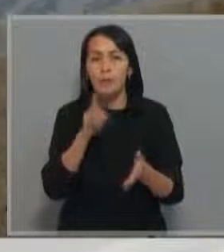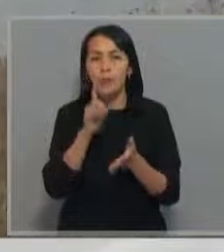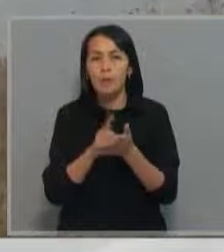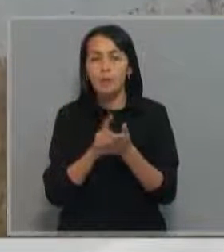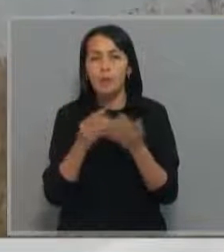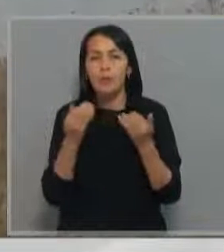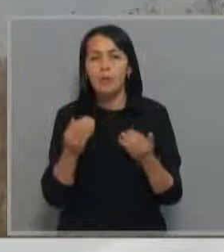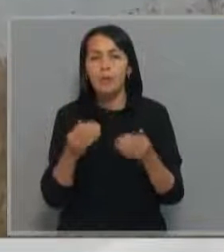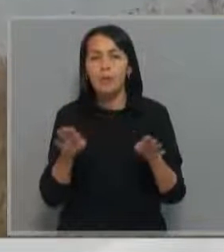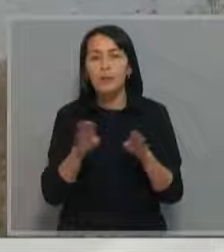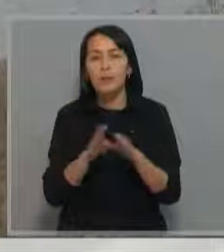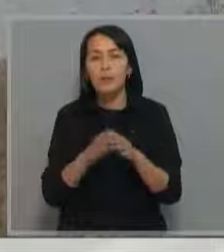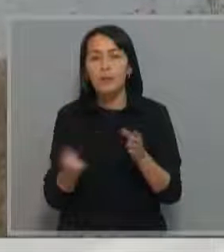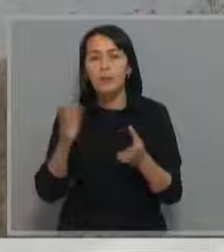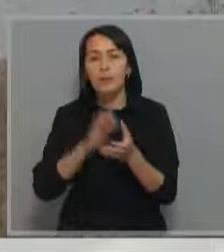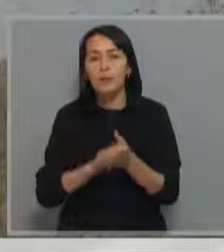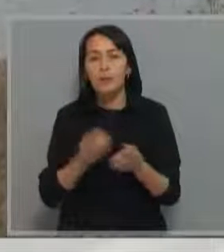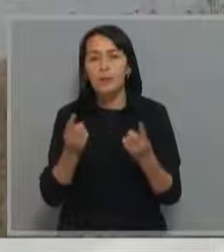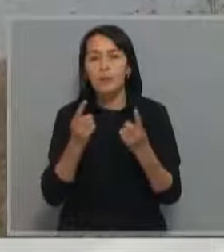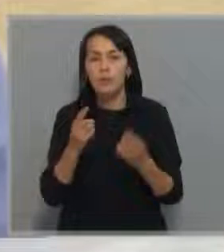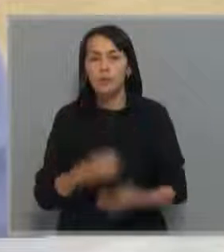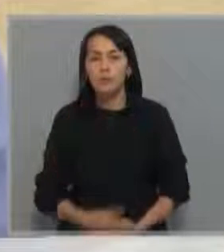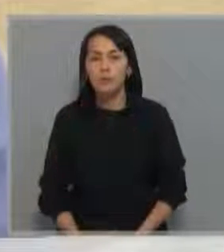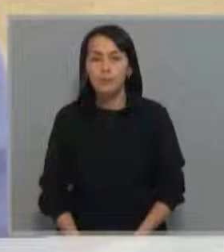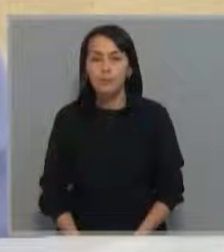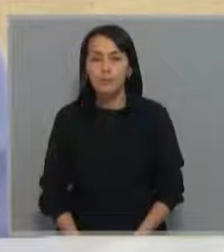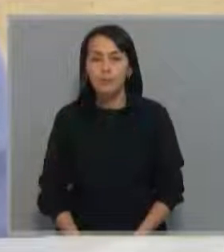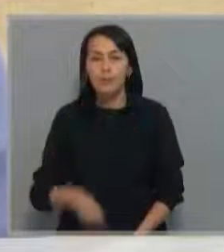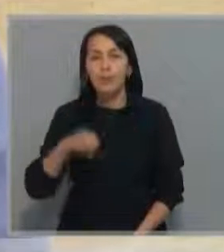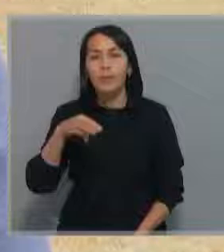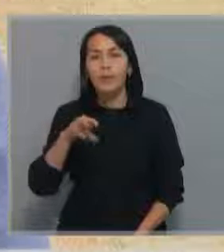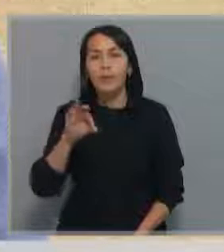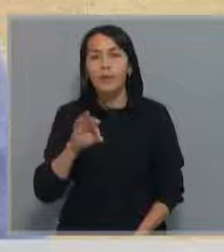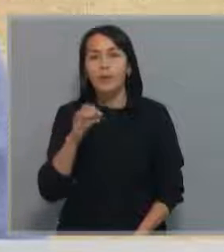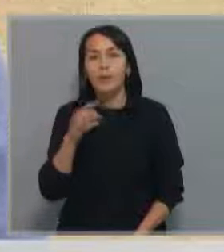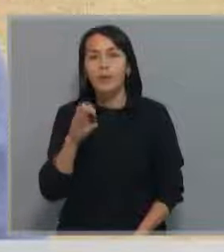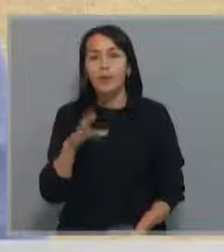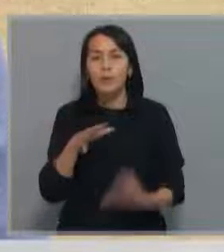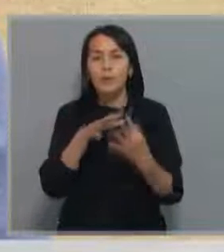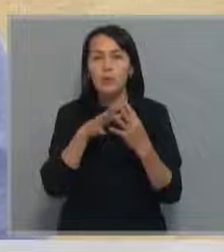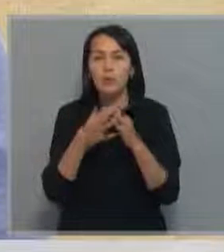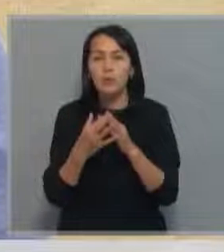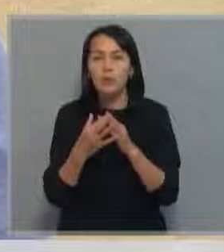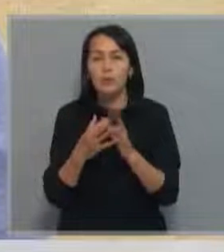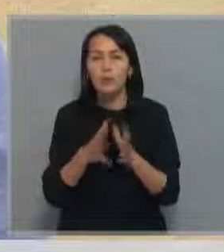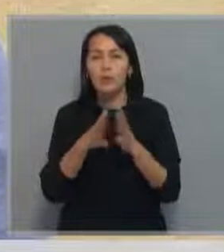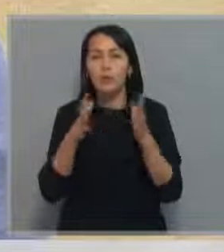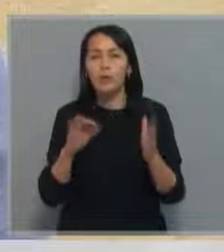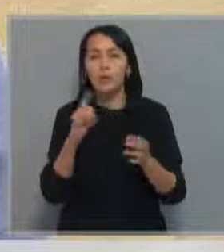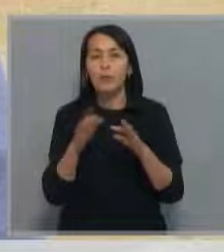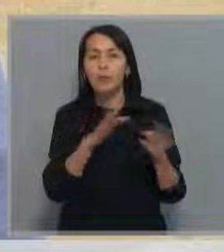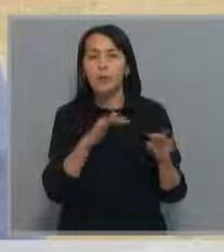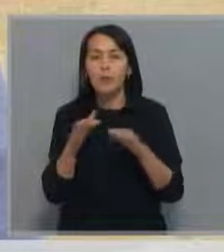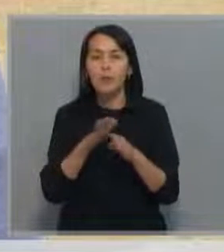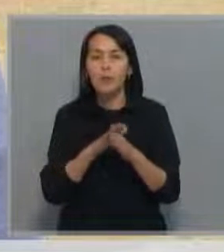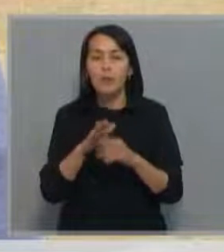дейді алаштанушы ғалым Қайрат Сақ. Төңкеріс ауылында Төле би ауданының бүгін үлкен бір шара өтіп